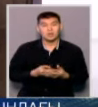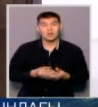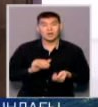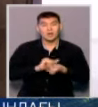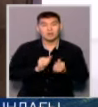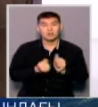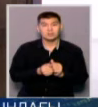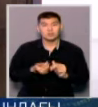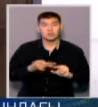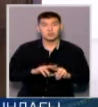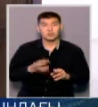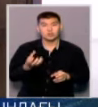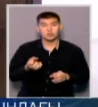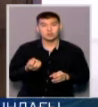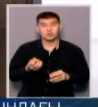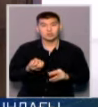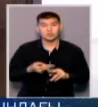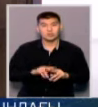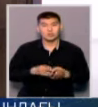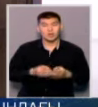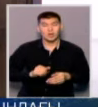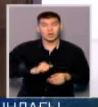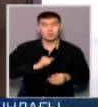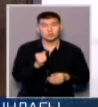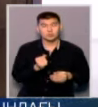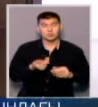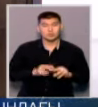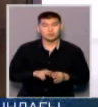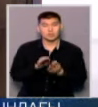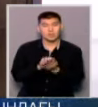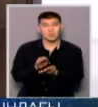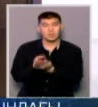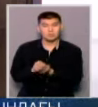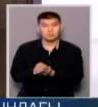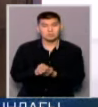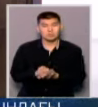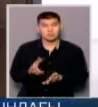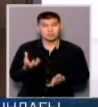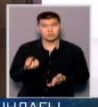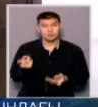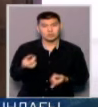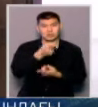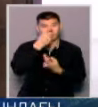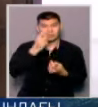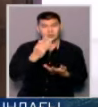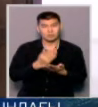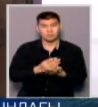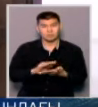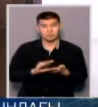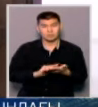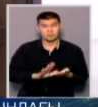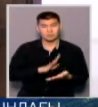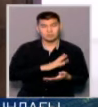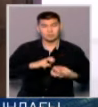кесененің қасында тағы да оның серіктері туралы жаңағы қосымша стерлер қою